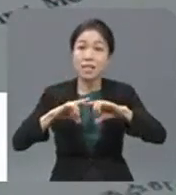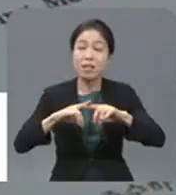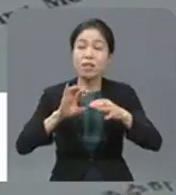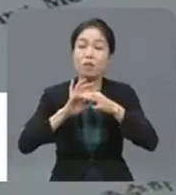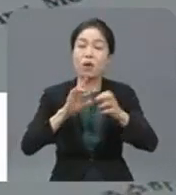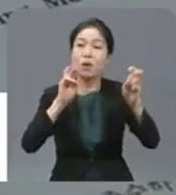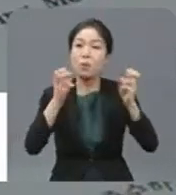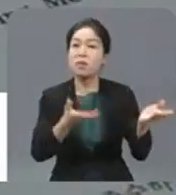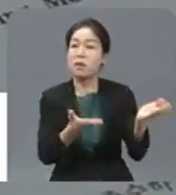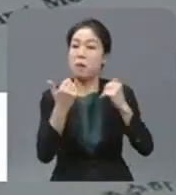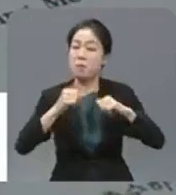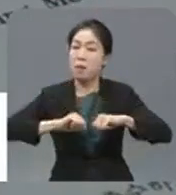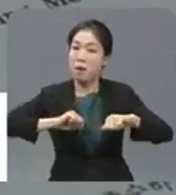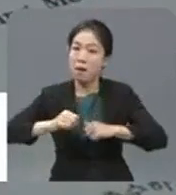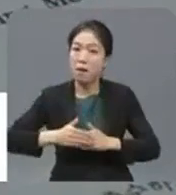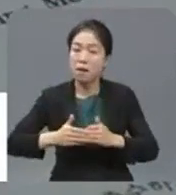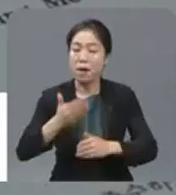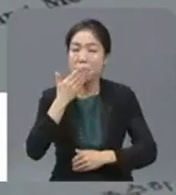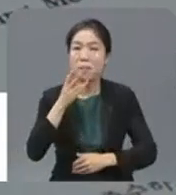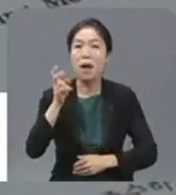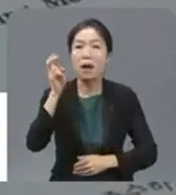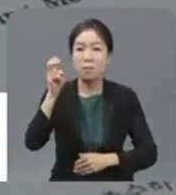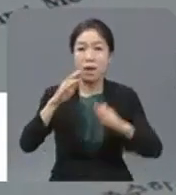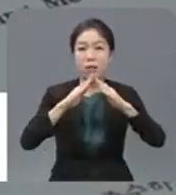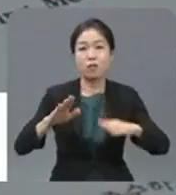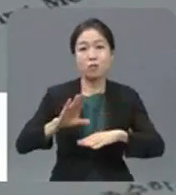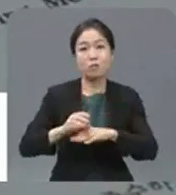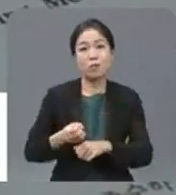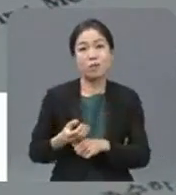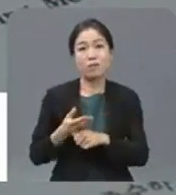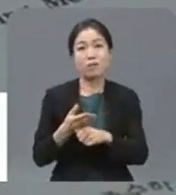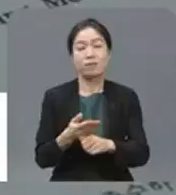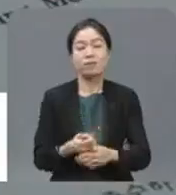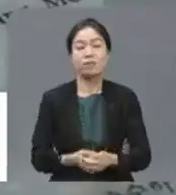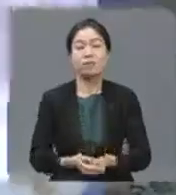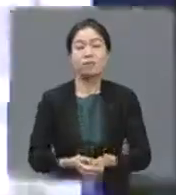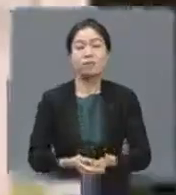전망입니다 전주방송총국 5중호 기자의 보도입니다